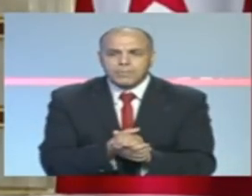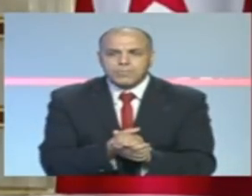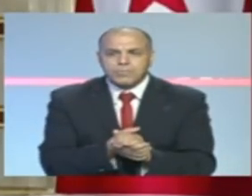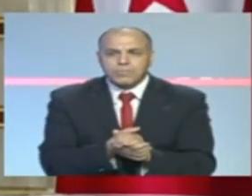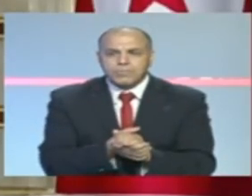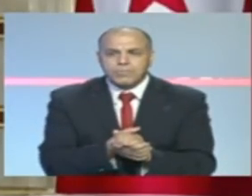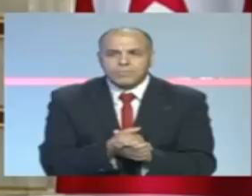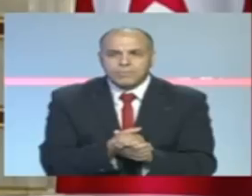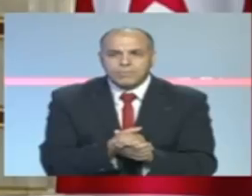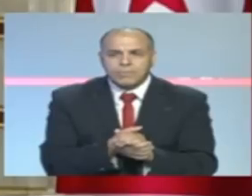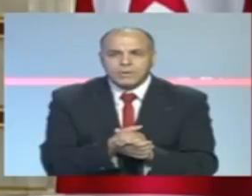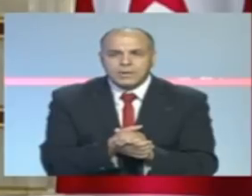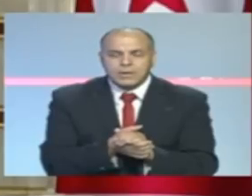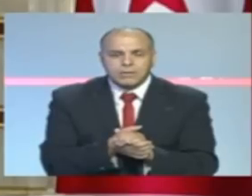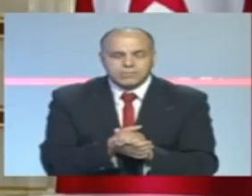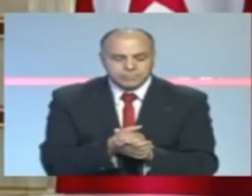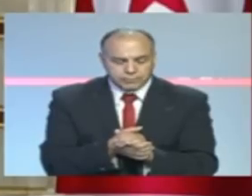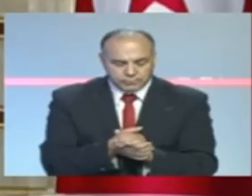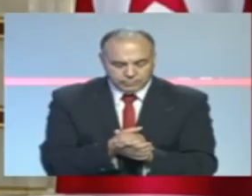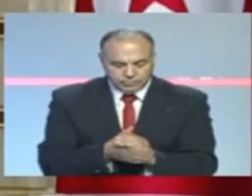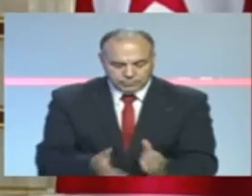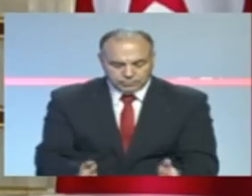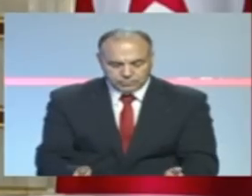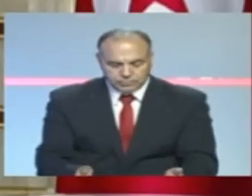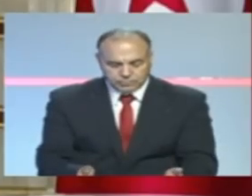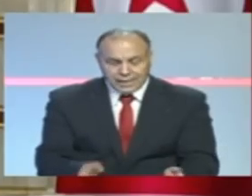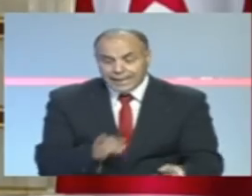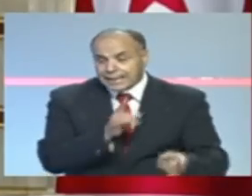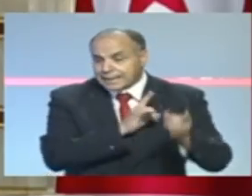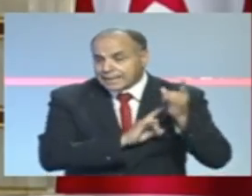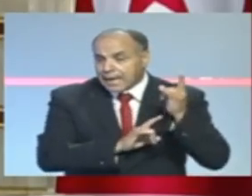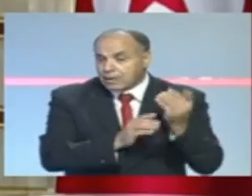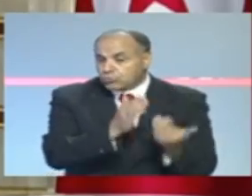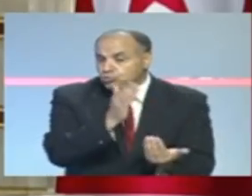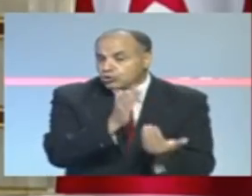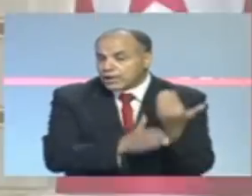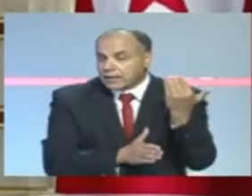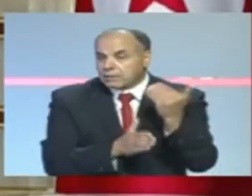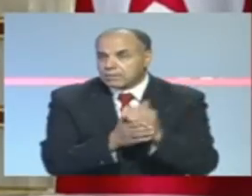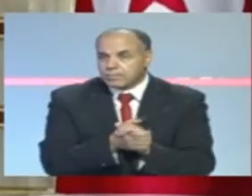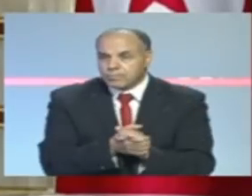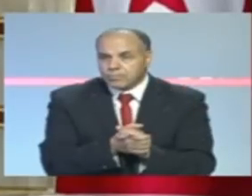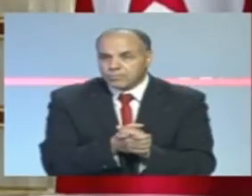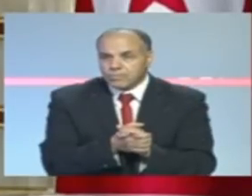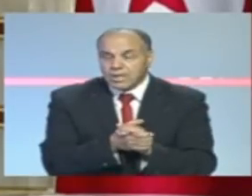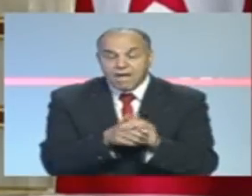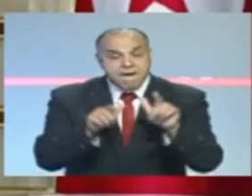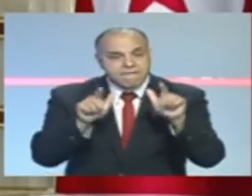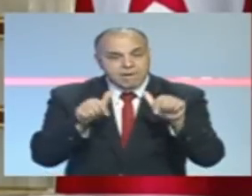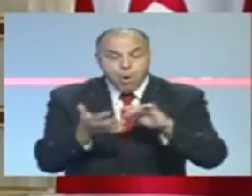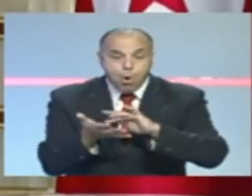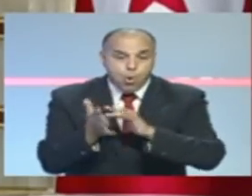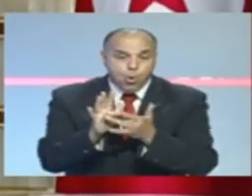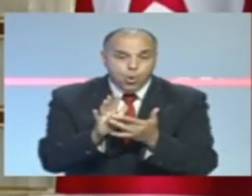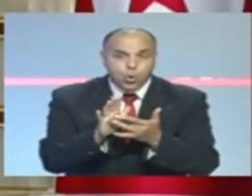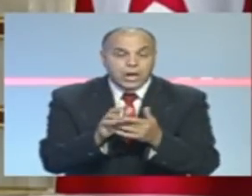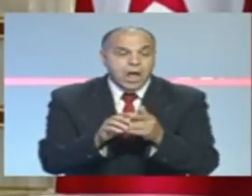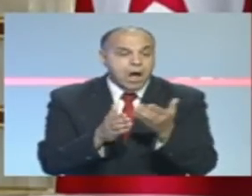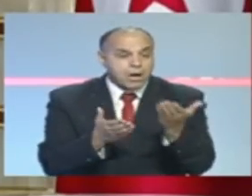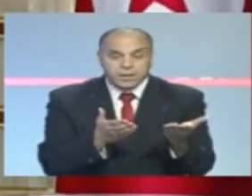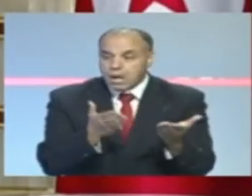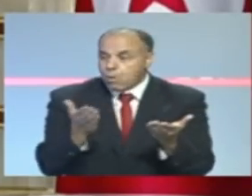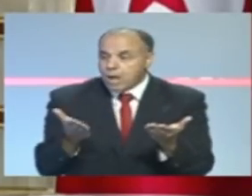لصنع تاريخ انا صار فيه كل طرف